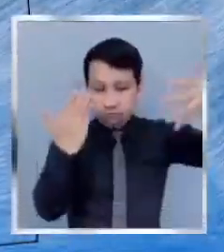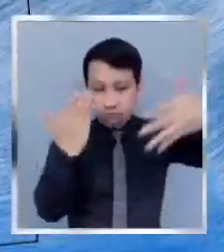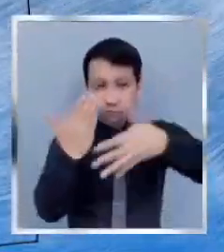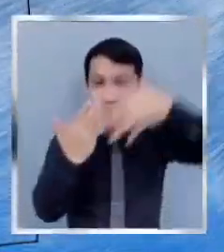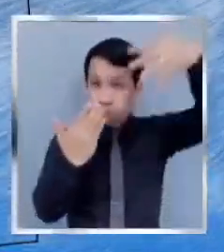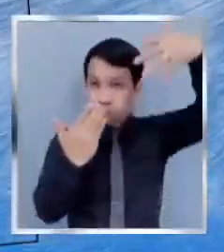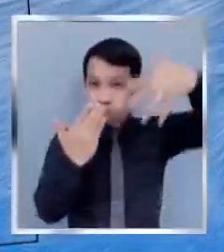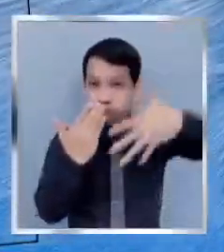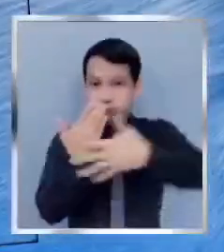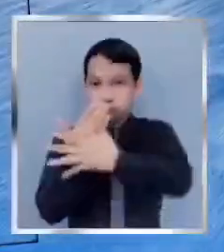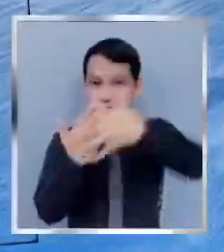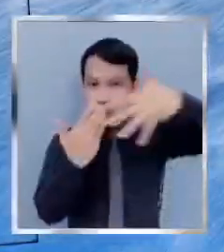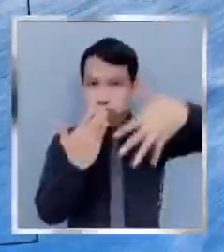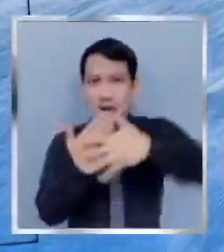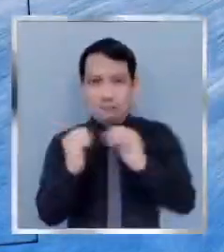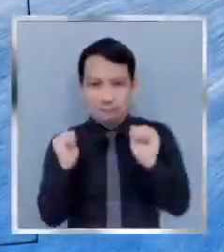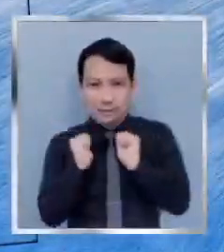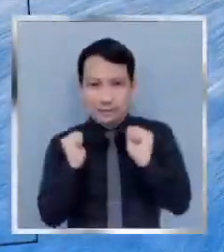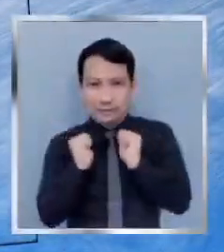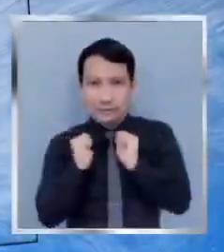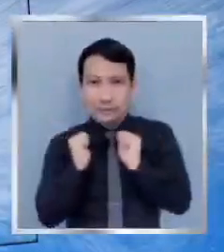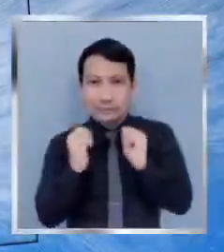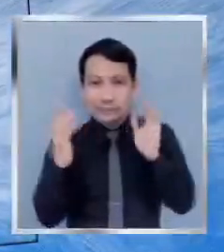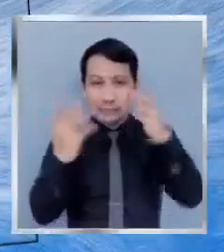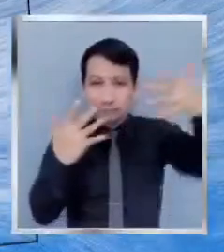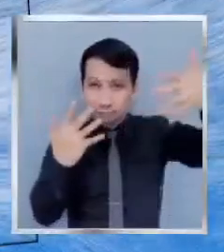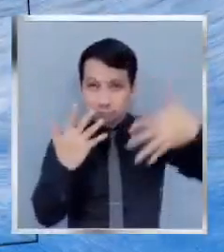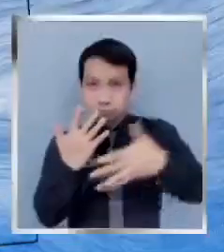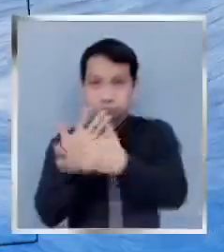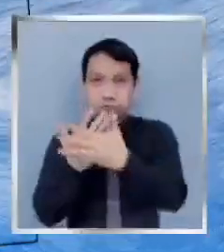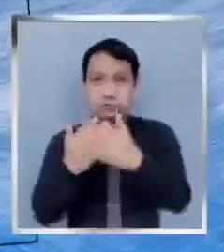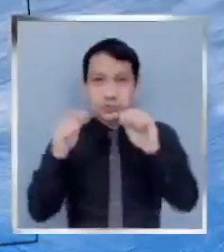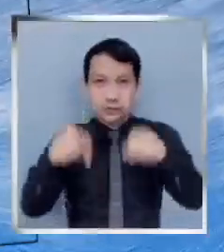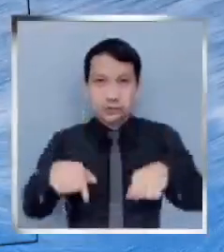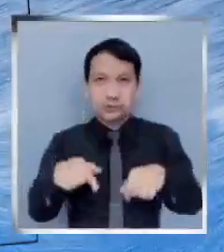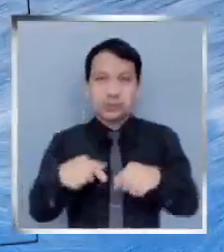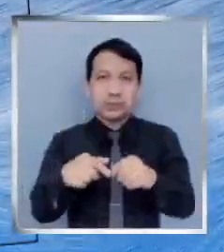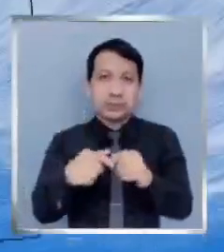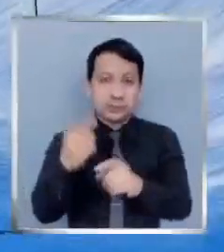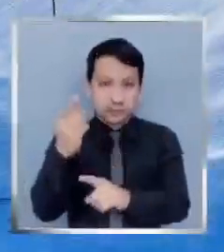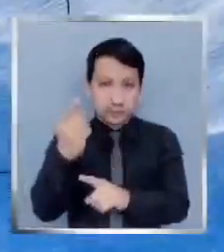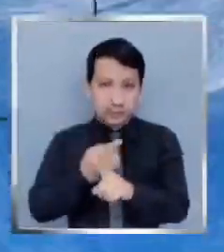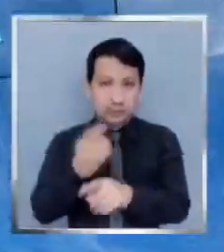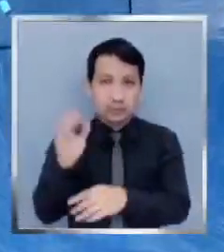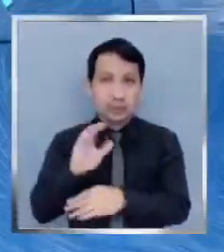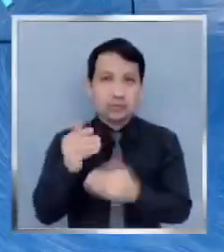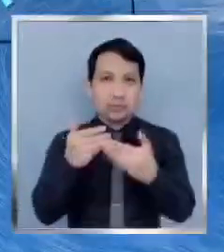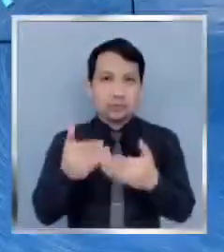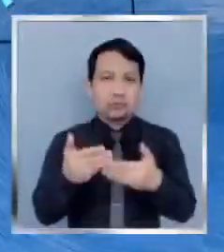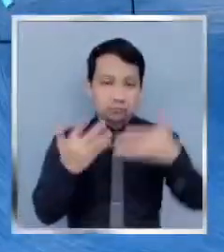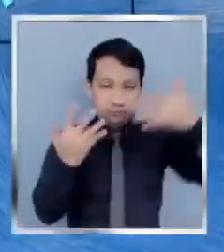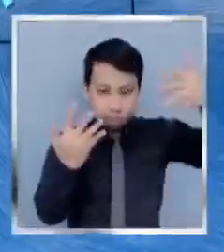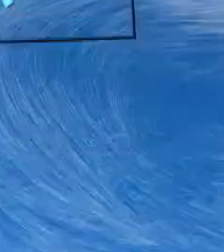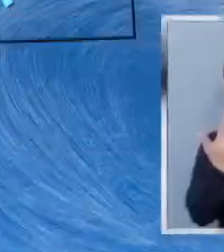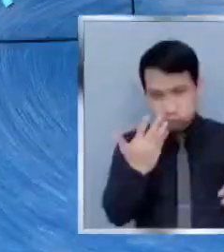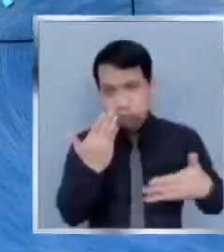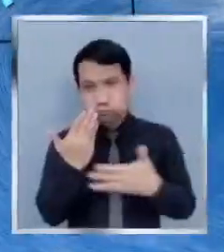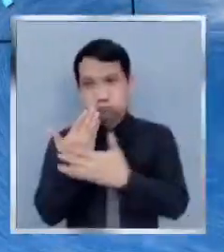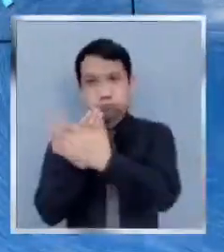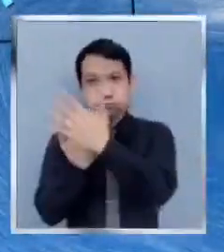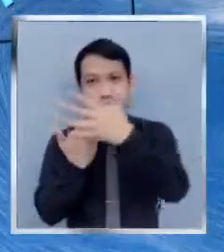o hanging amihan pagpasok ng Disyembre. Sa ngayon, patuloy ang pag-iral ng Intertropical Convergence